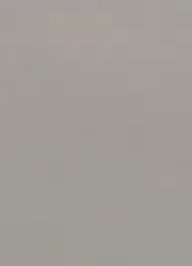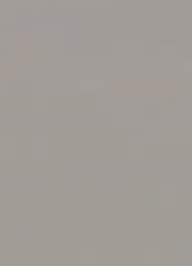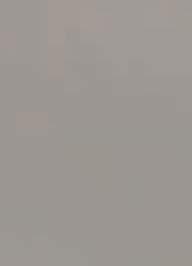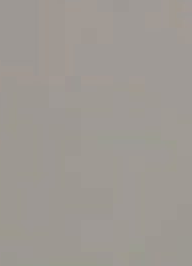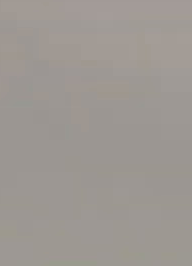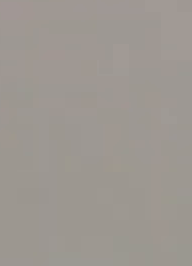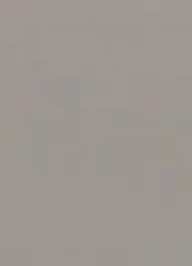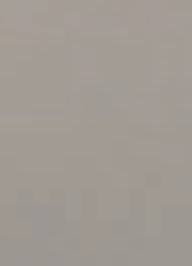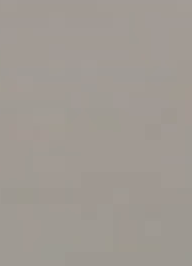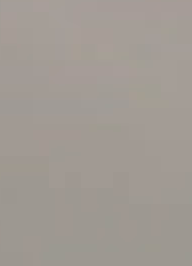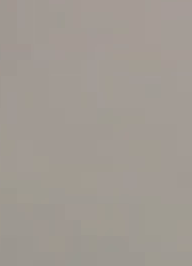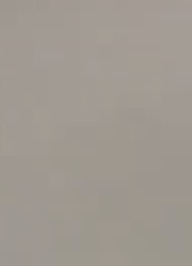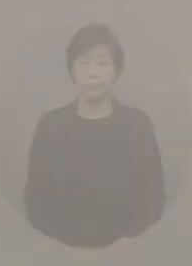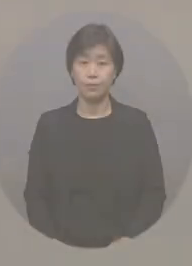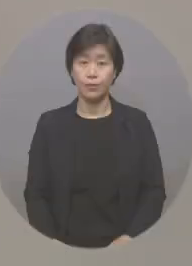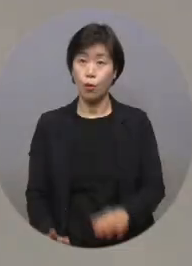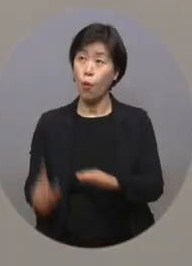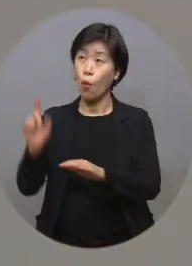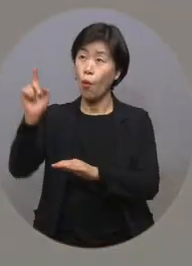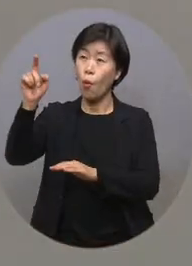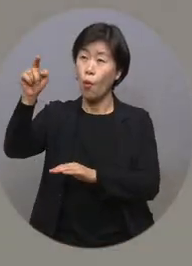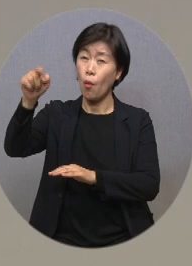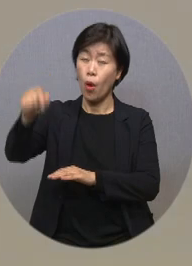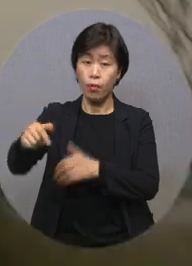아, 좋다. 뭐야?